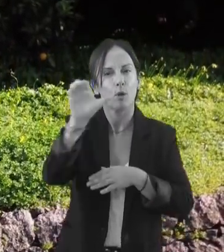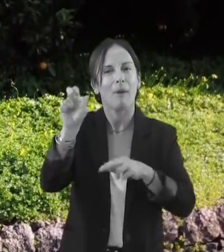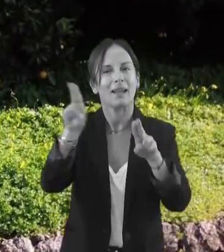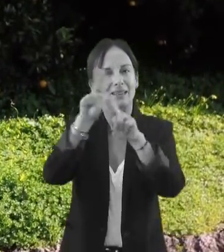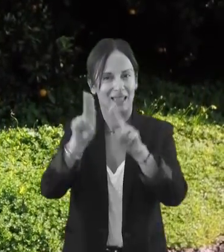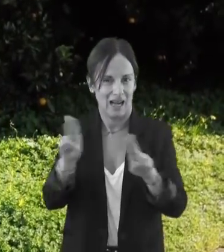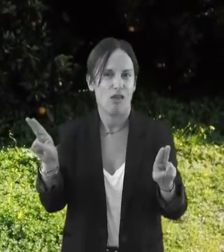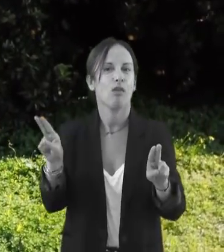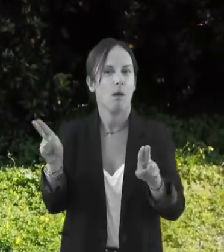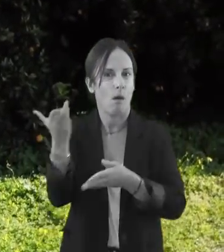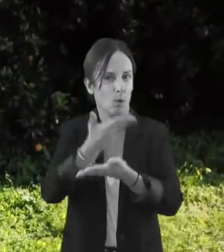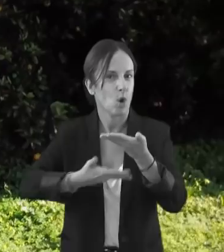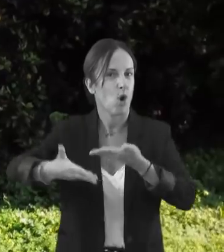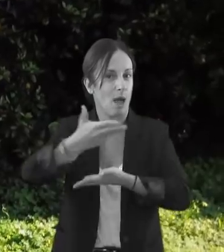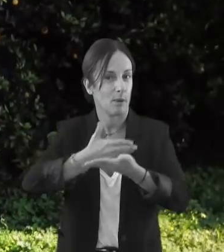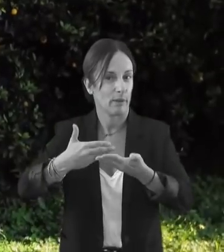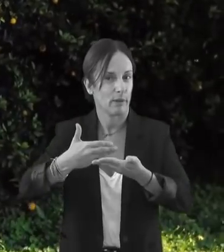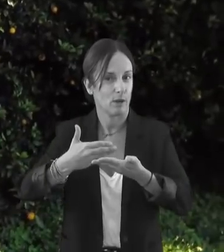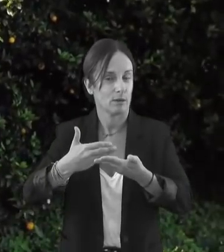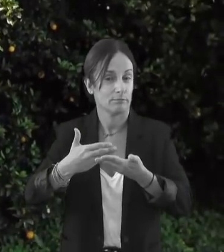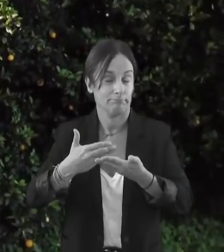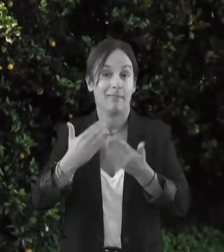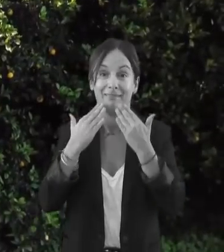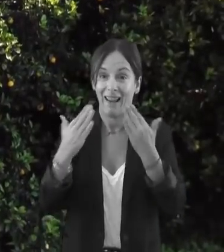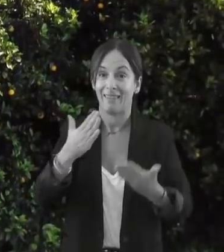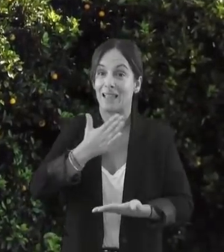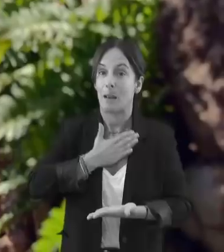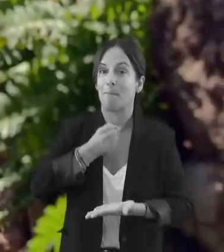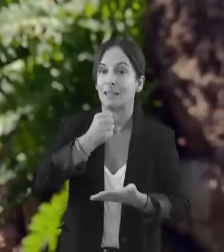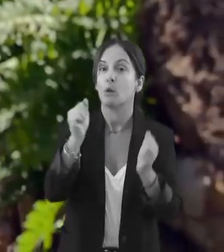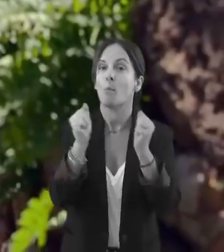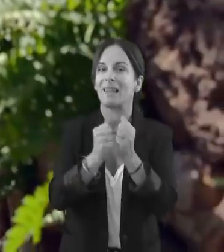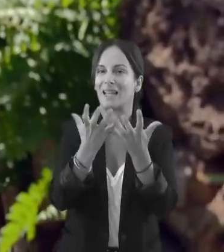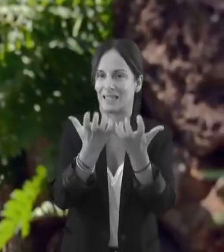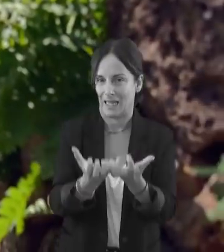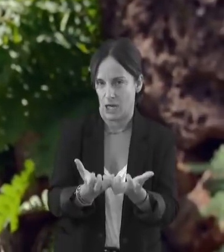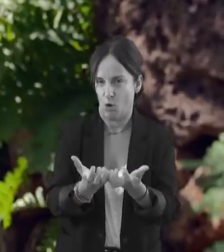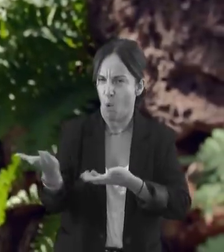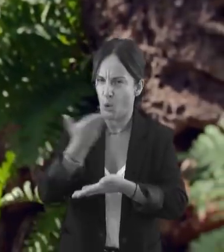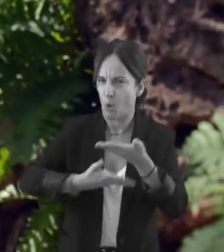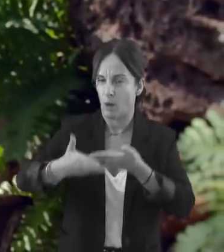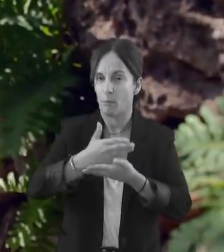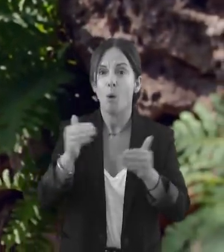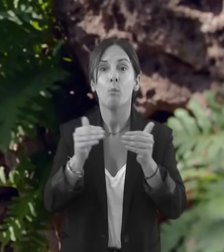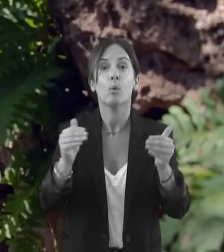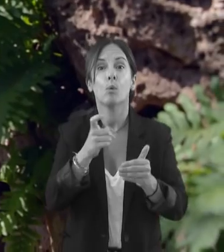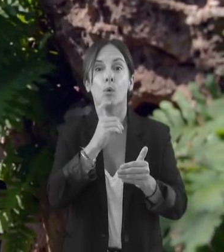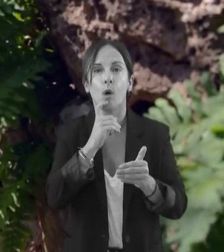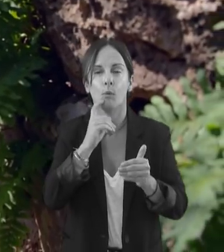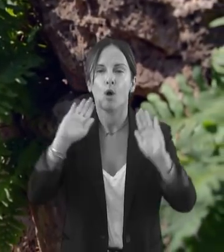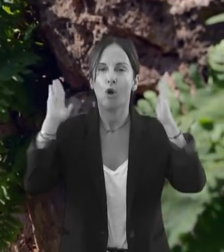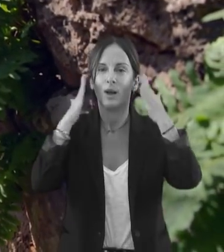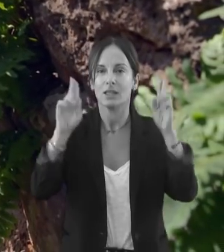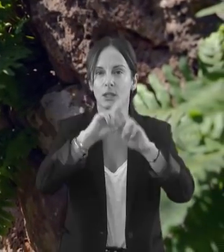on hi ha les marjades, doncs, ahí conviuen plantes silvestres, animals que cerquen refugi en aquestes parets seques,